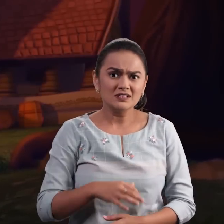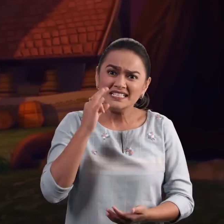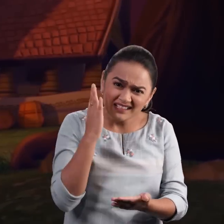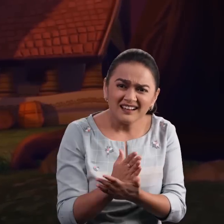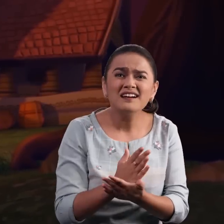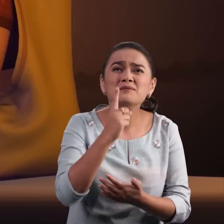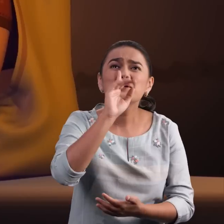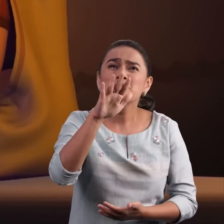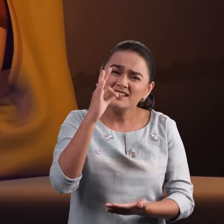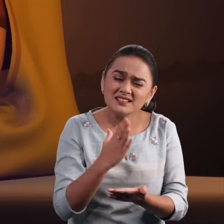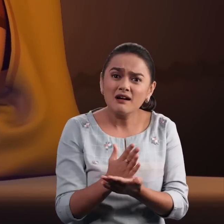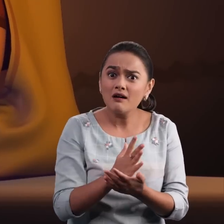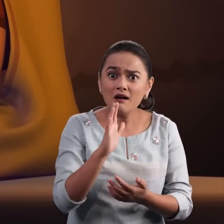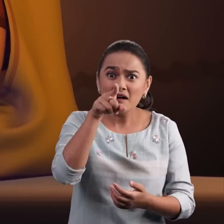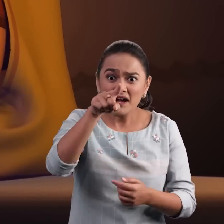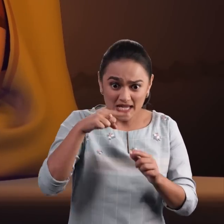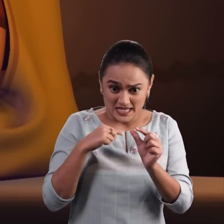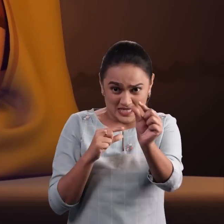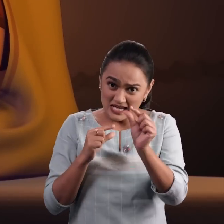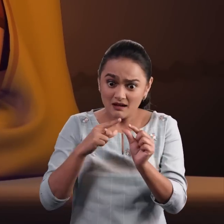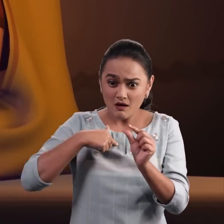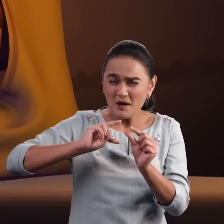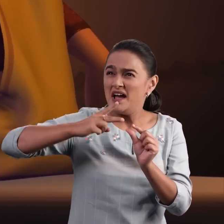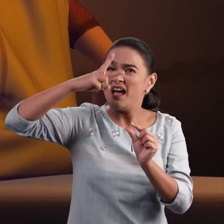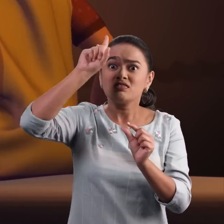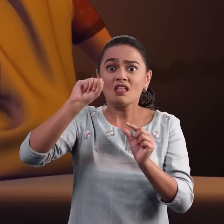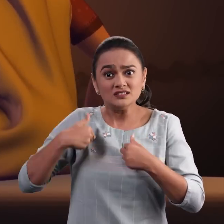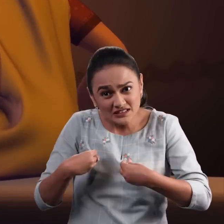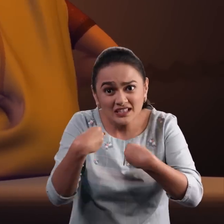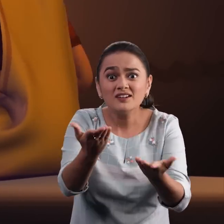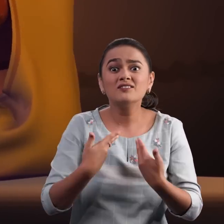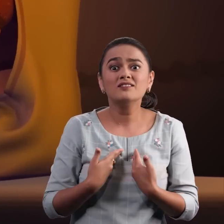में माँ, तुम्हें इनसे 10 गुना मोती वापस मिलेंगे।